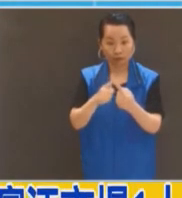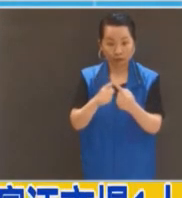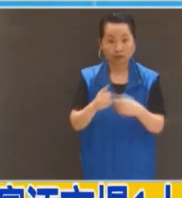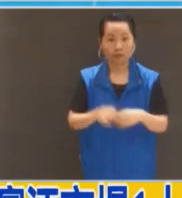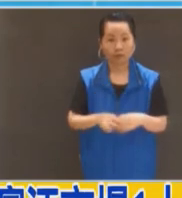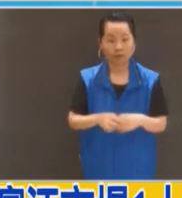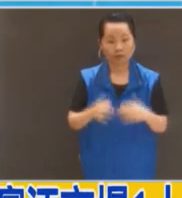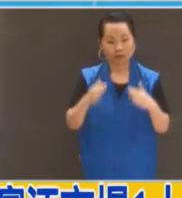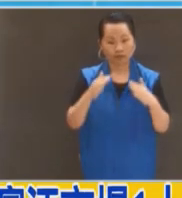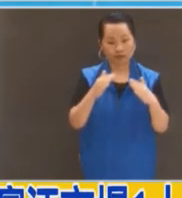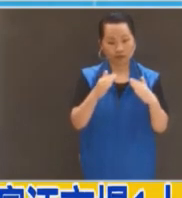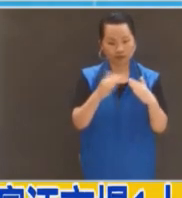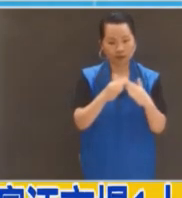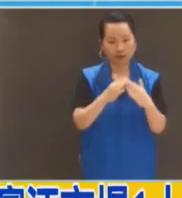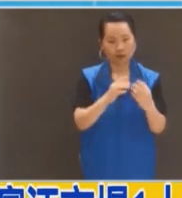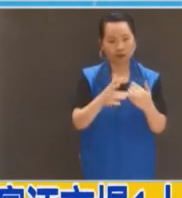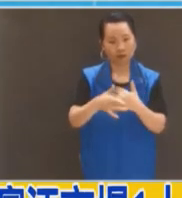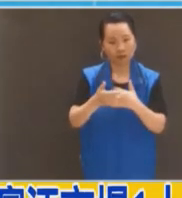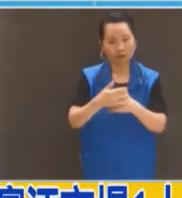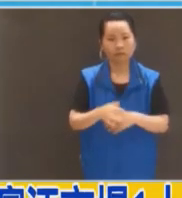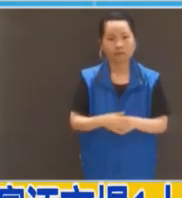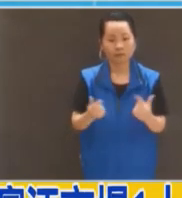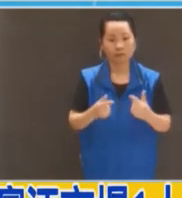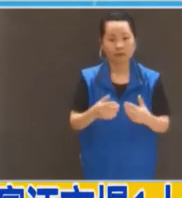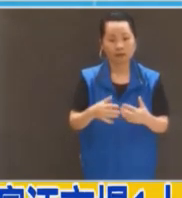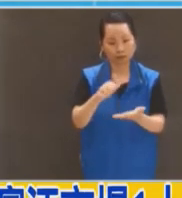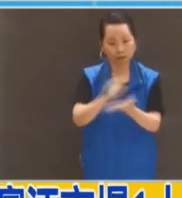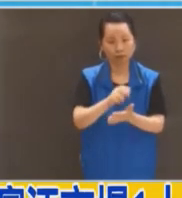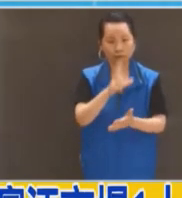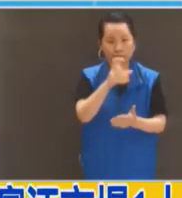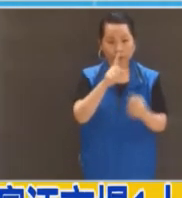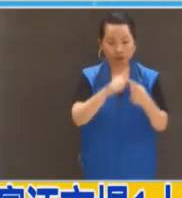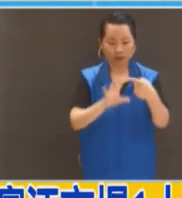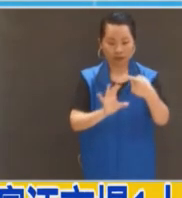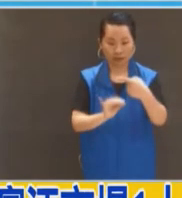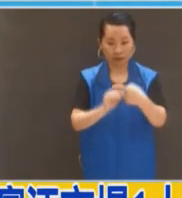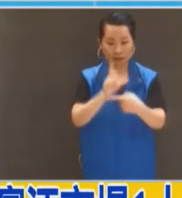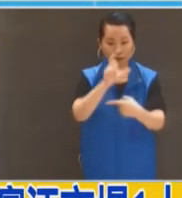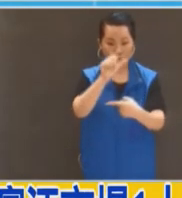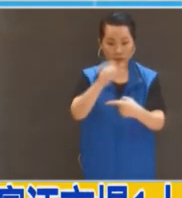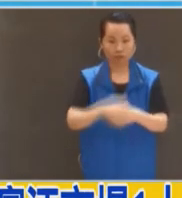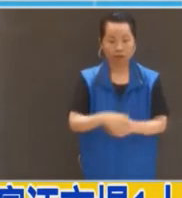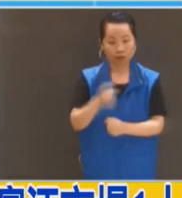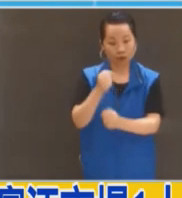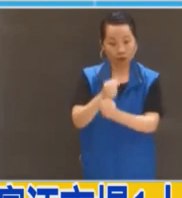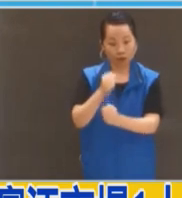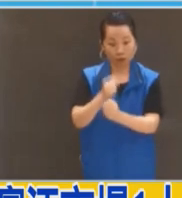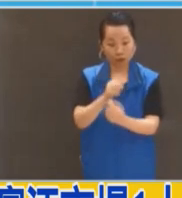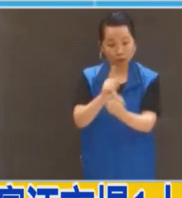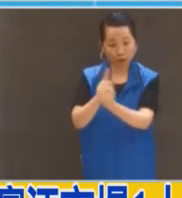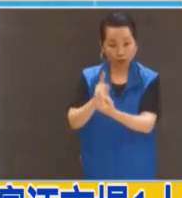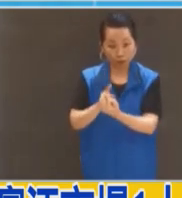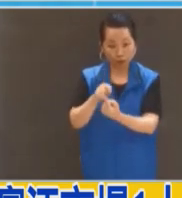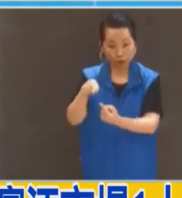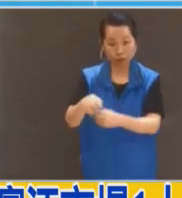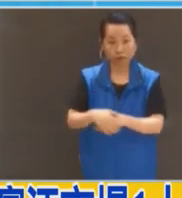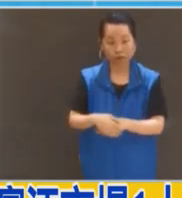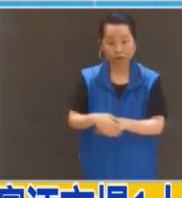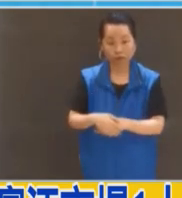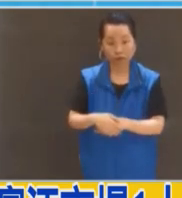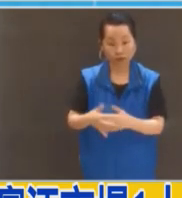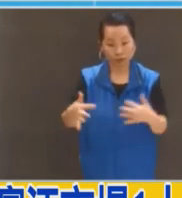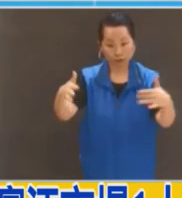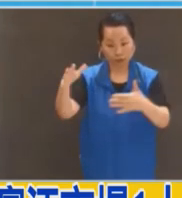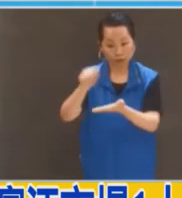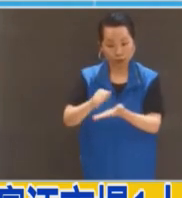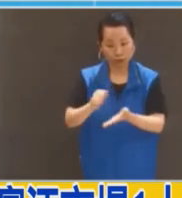还是家庭的接触者，框了77人，占了65%。职场的接触者这一次框了